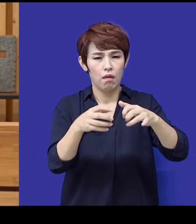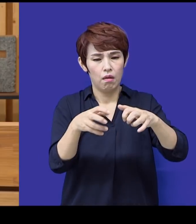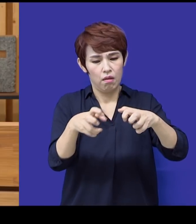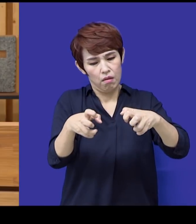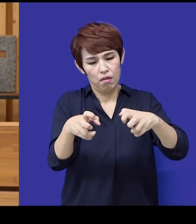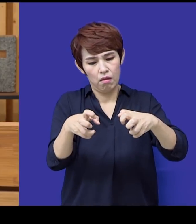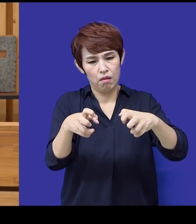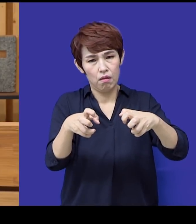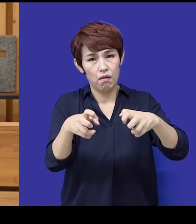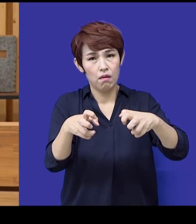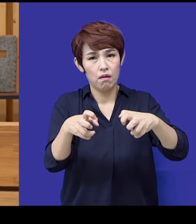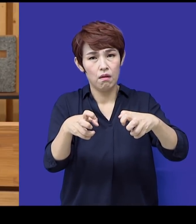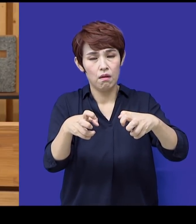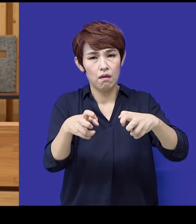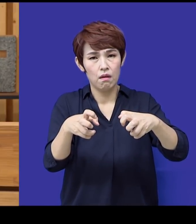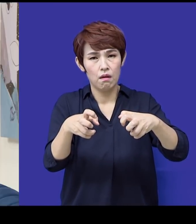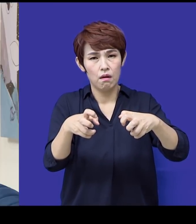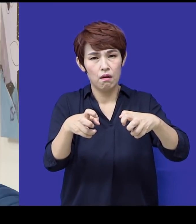쪼그라들죠. 어떤